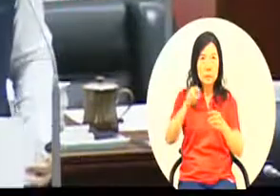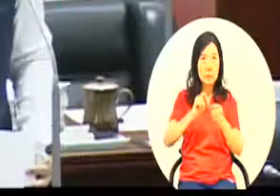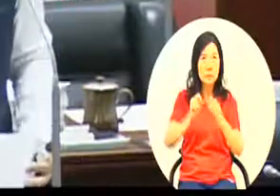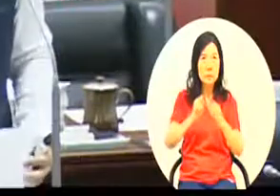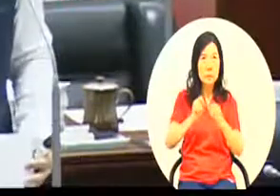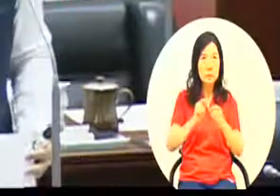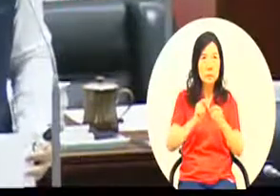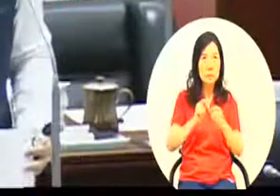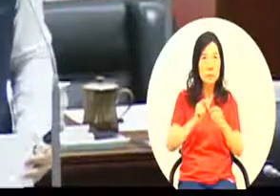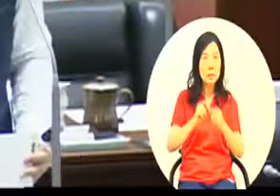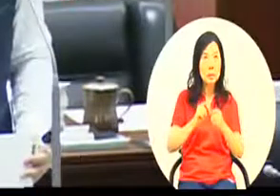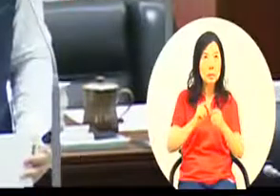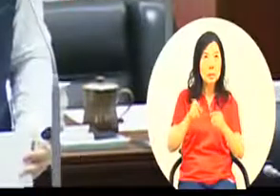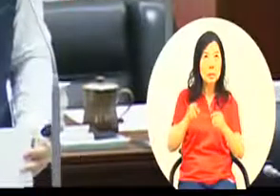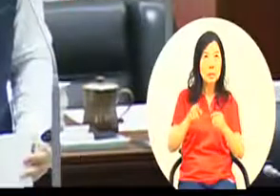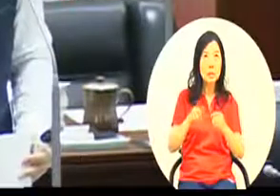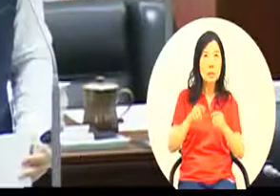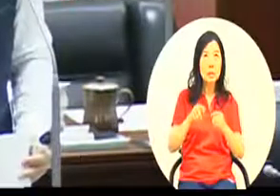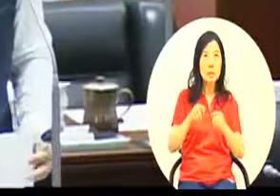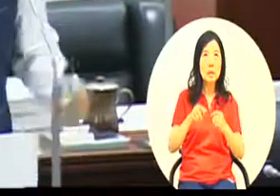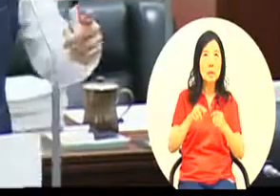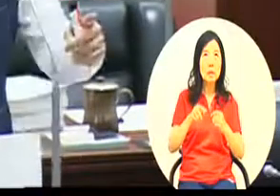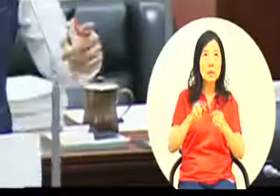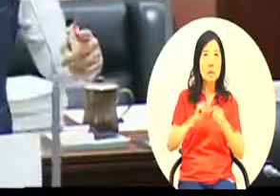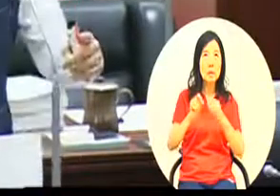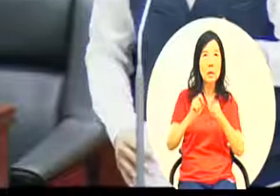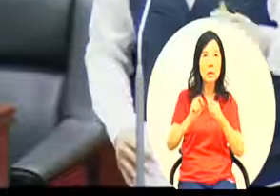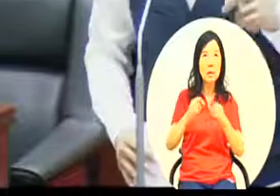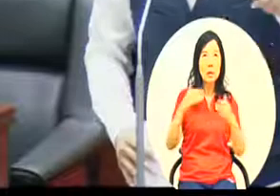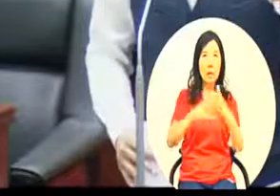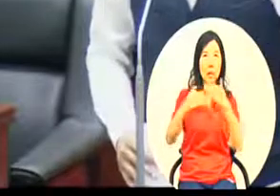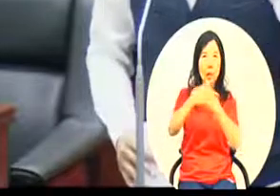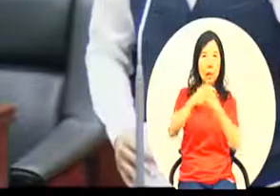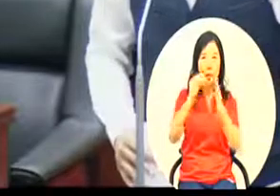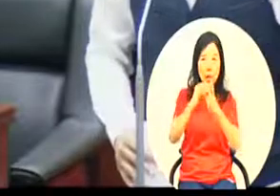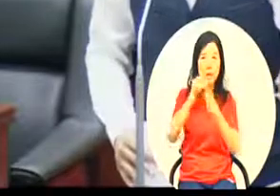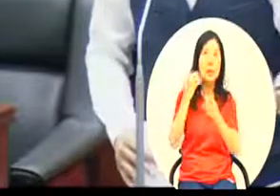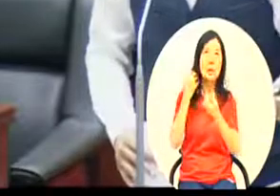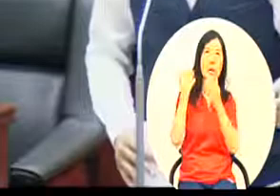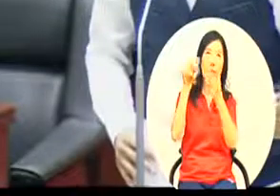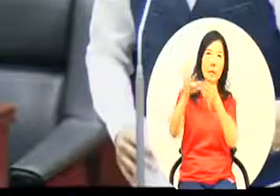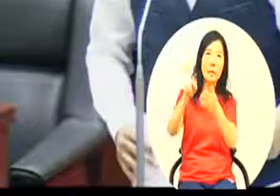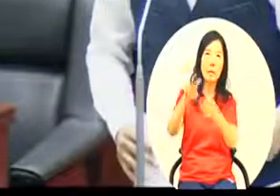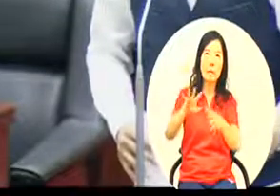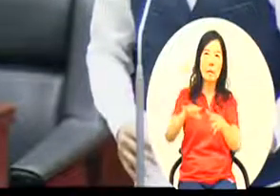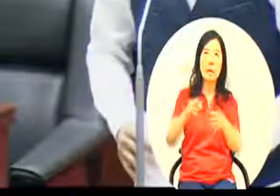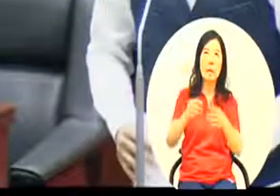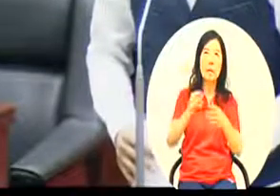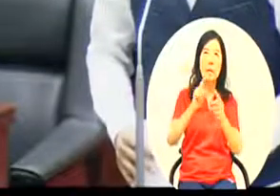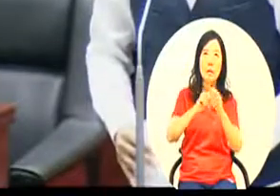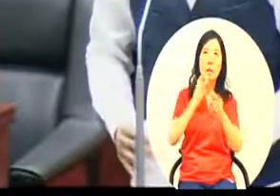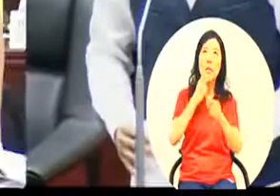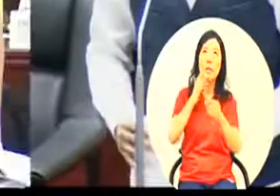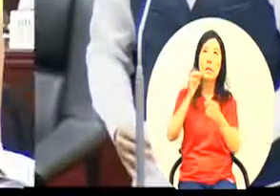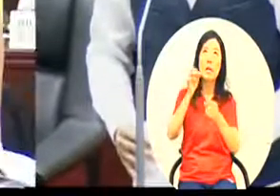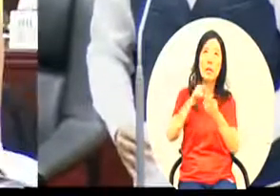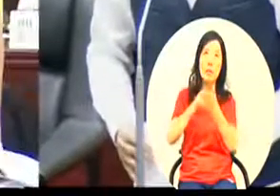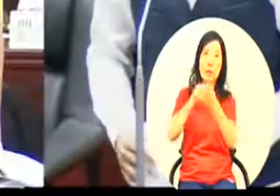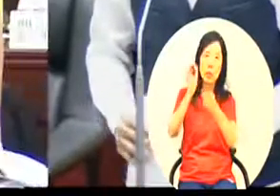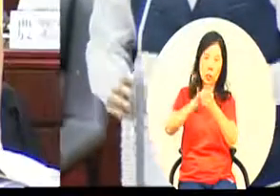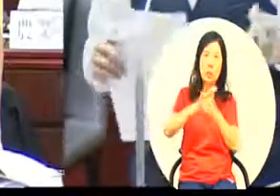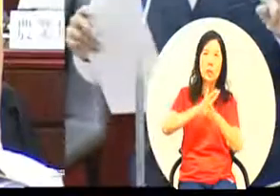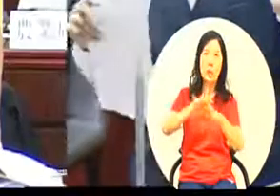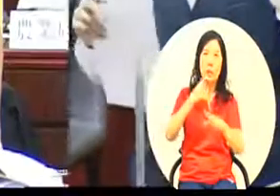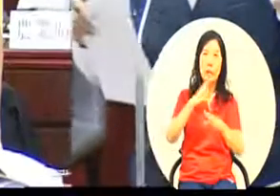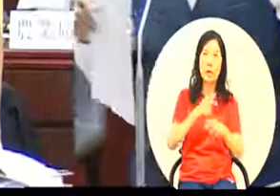个 设置跟设计是由 交 通 局， 经费 是 编在我们这边，然后我们也会跟中央申请补助。 哦，